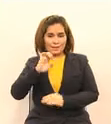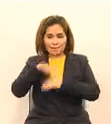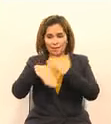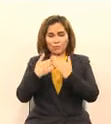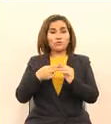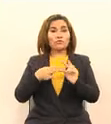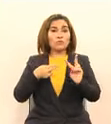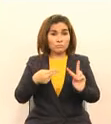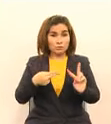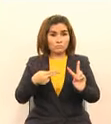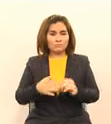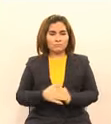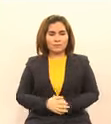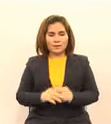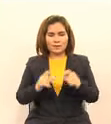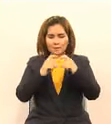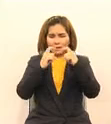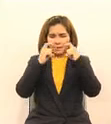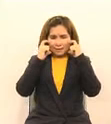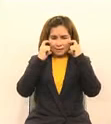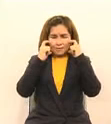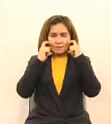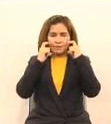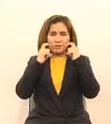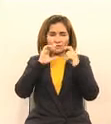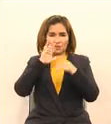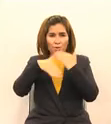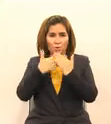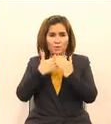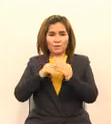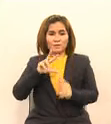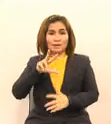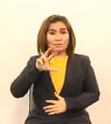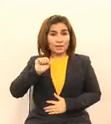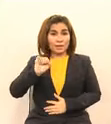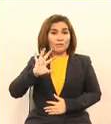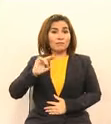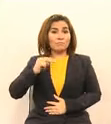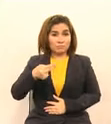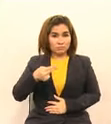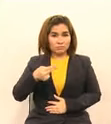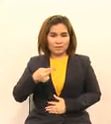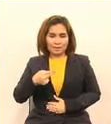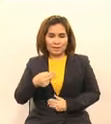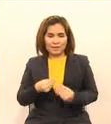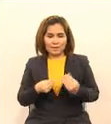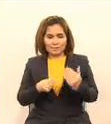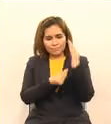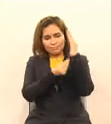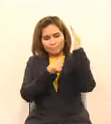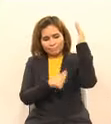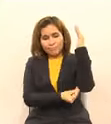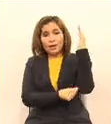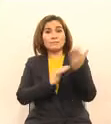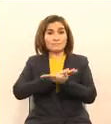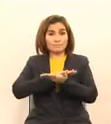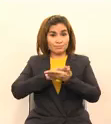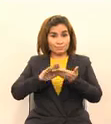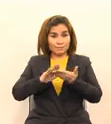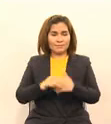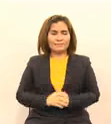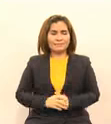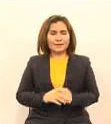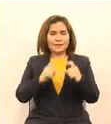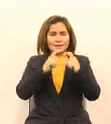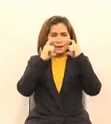20,000 ชุดนะครับแล้วก็หน้ากาก Protective Mask จำนวน 350,000 ชิ้นนะครับลงไปเรียบร้อยแล้วส่วนหน้ากากประเภทหน้